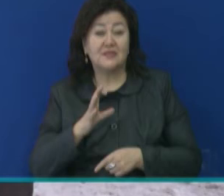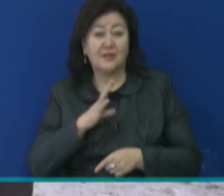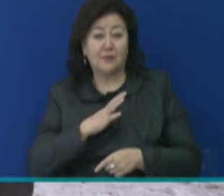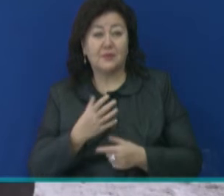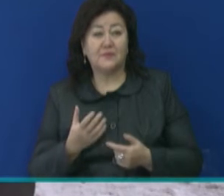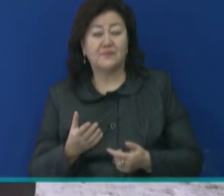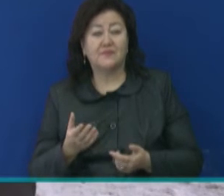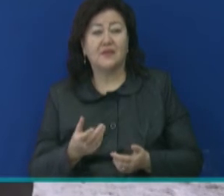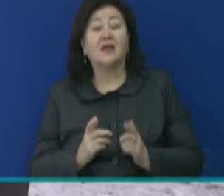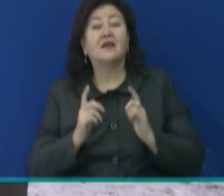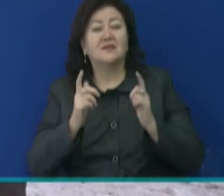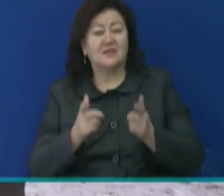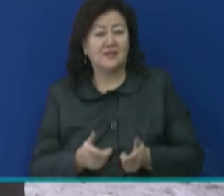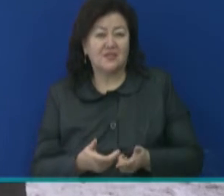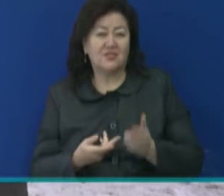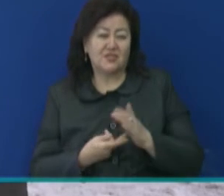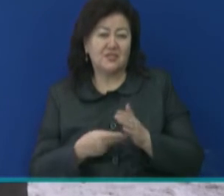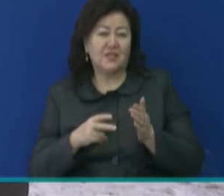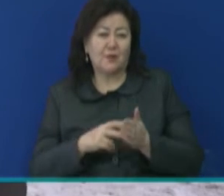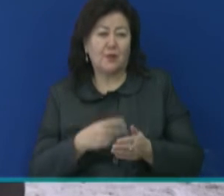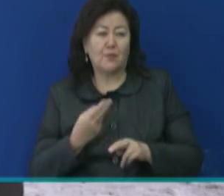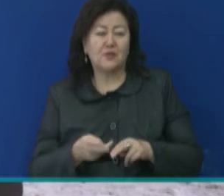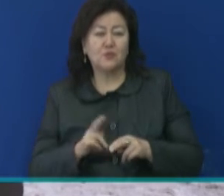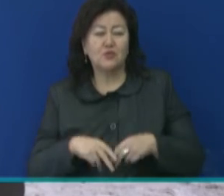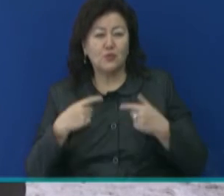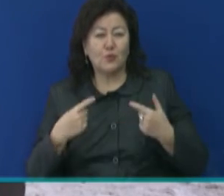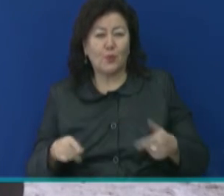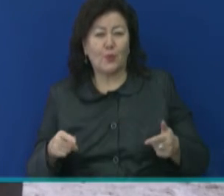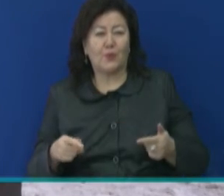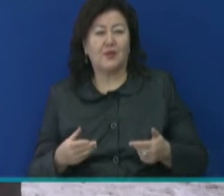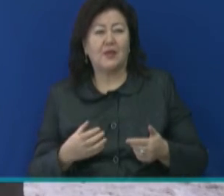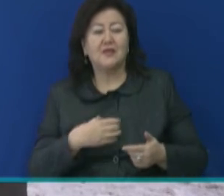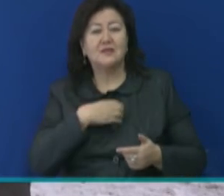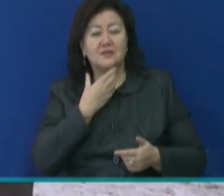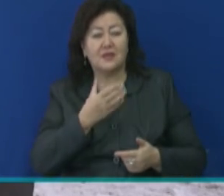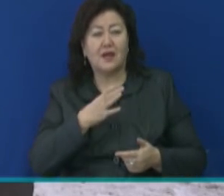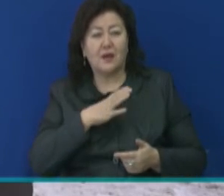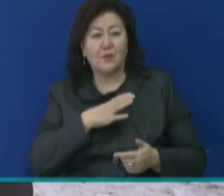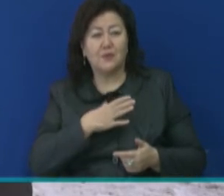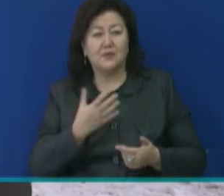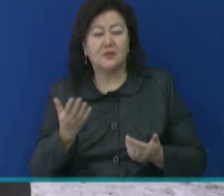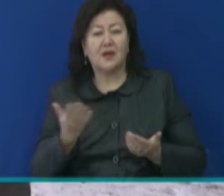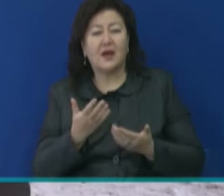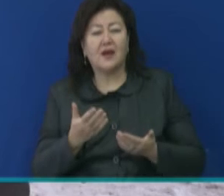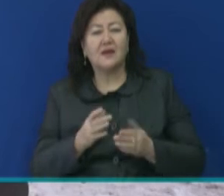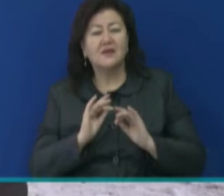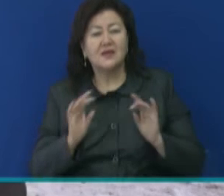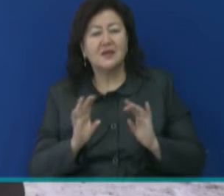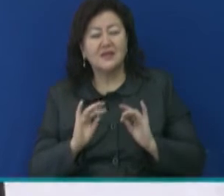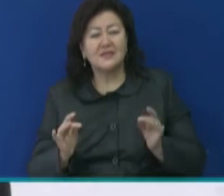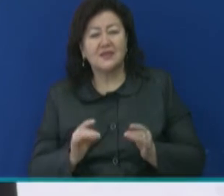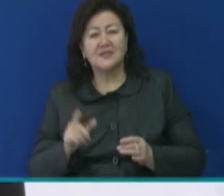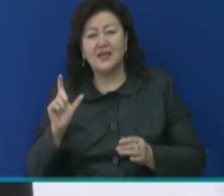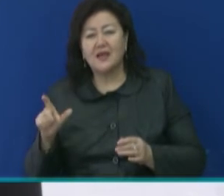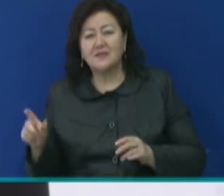конечно согласитесь на такой проект потому что это другой статус страх когда нести эту роль до зрителя но думаю я